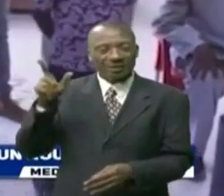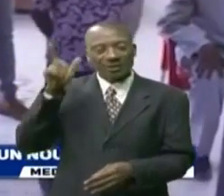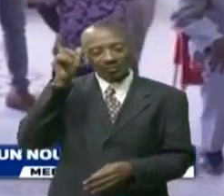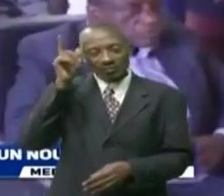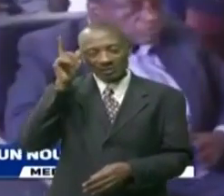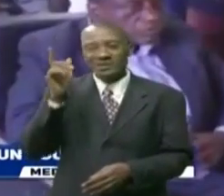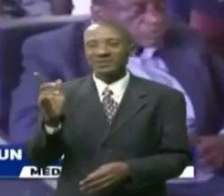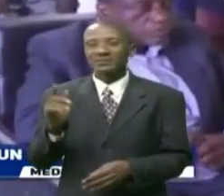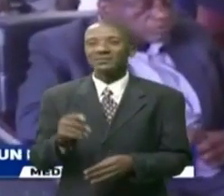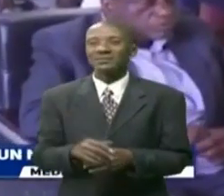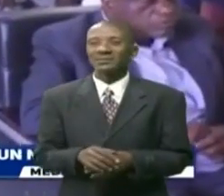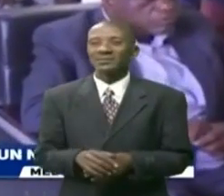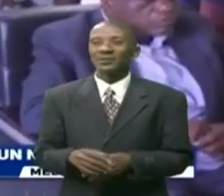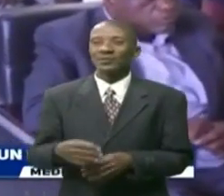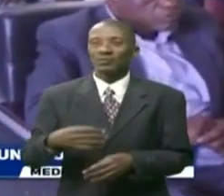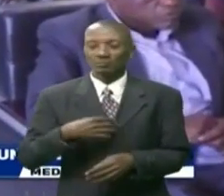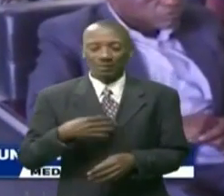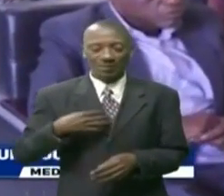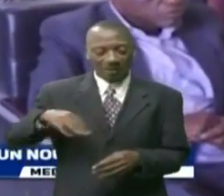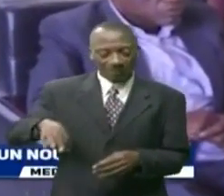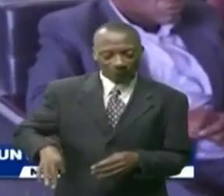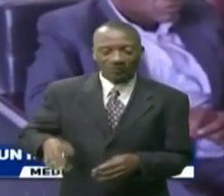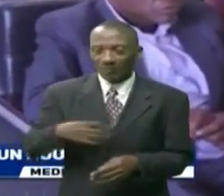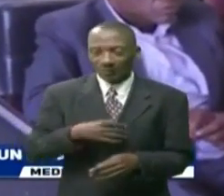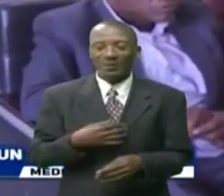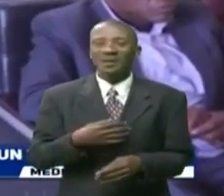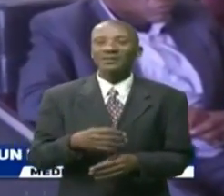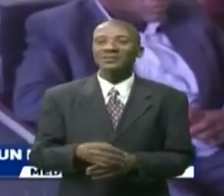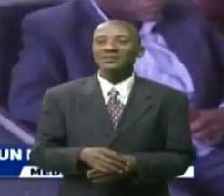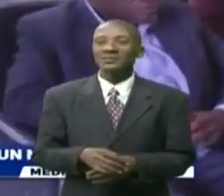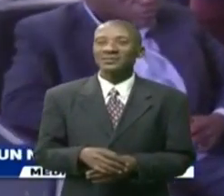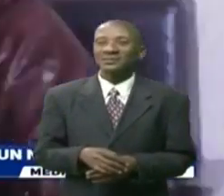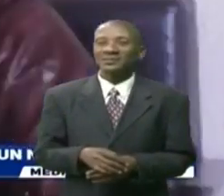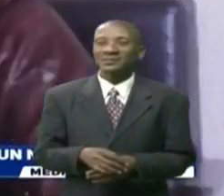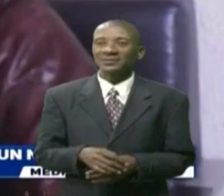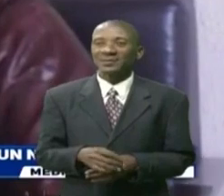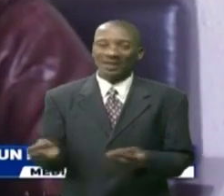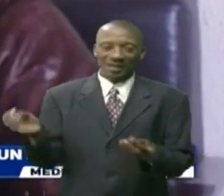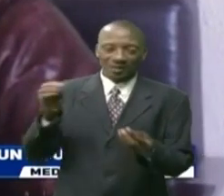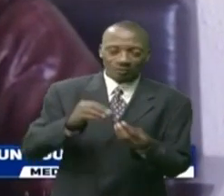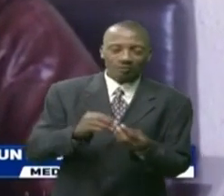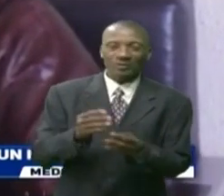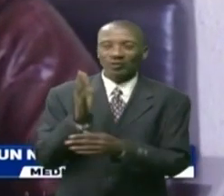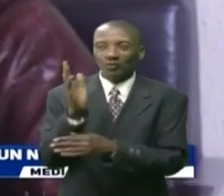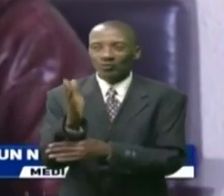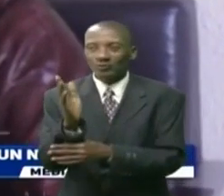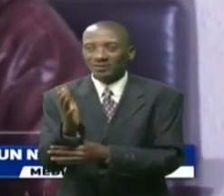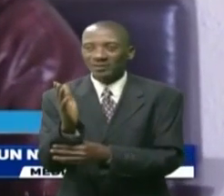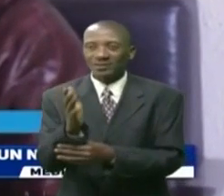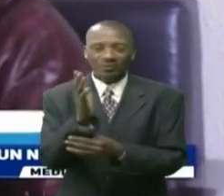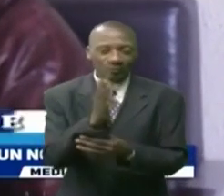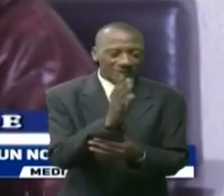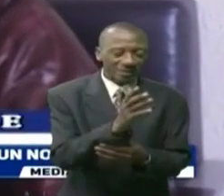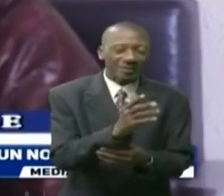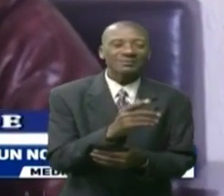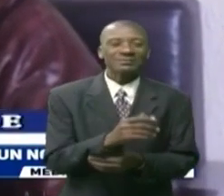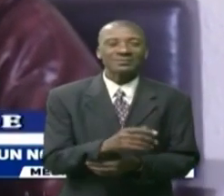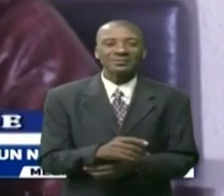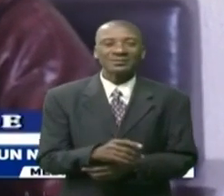agents en tenant compte de leur grade et ancienneté respectifs. Nous avons emmené l'émetteur pour que nous